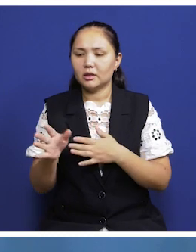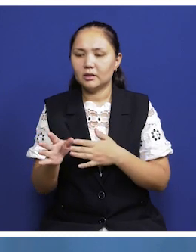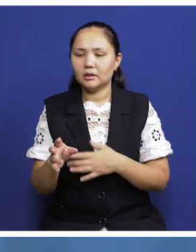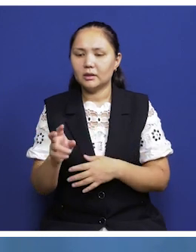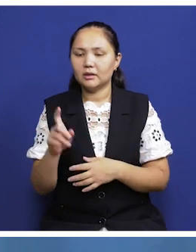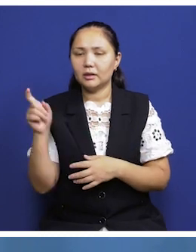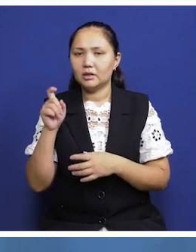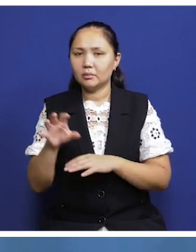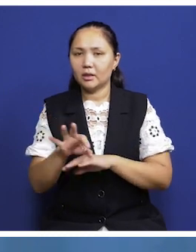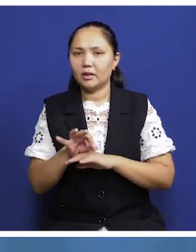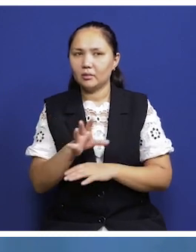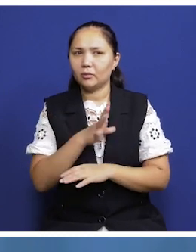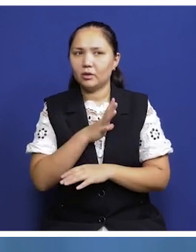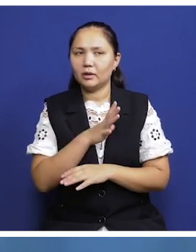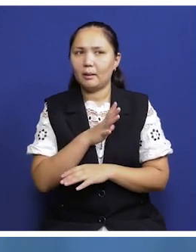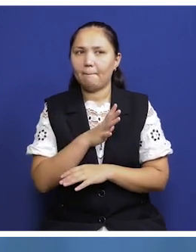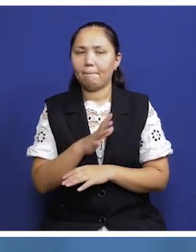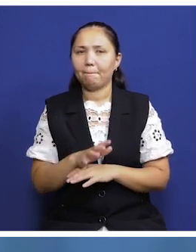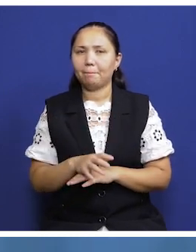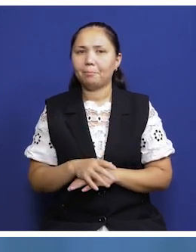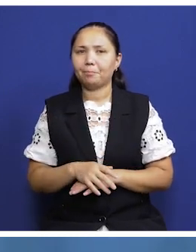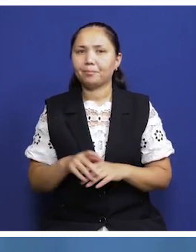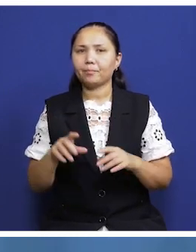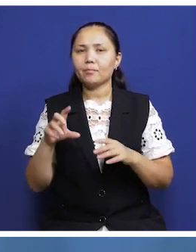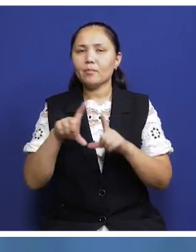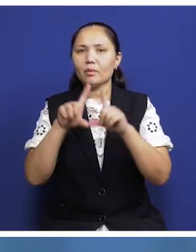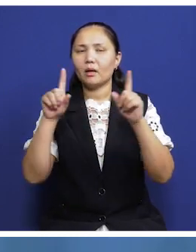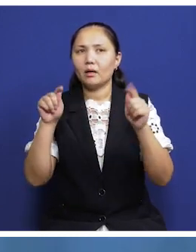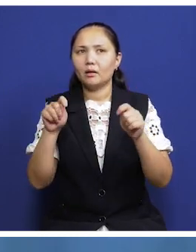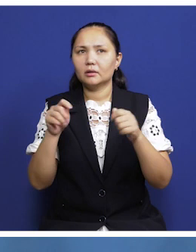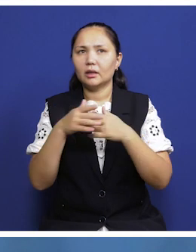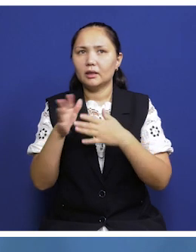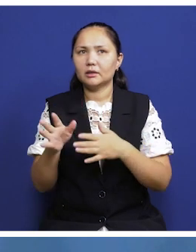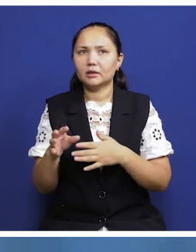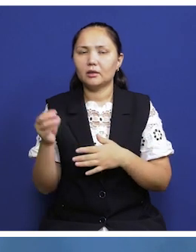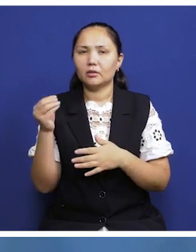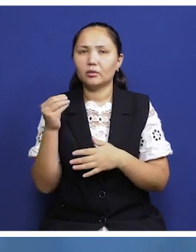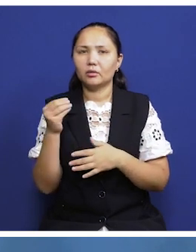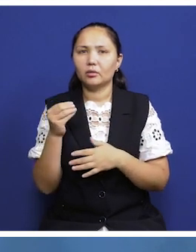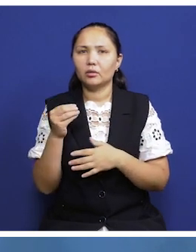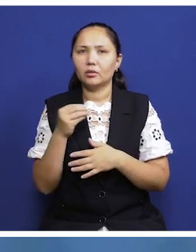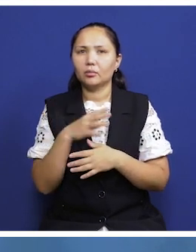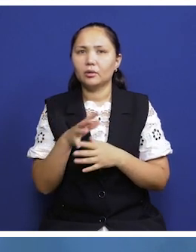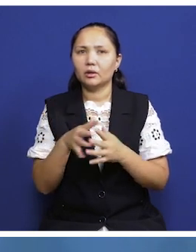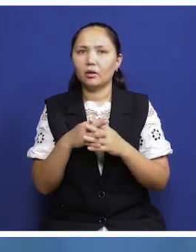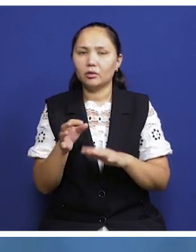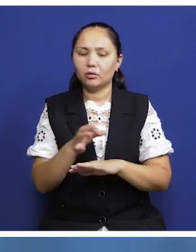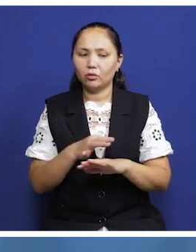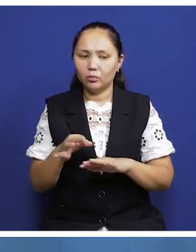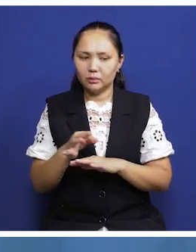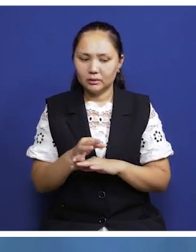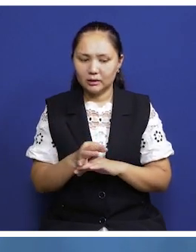керекпіз біз. Өйткені біз қанша көп әлеуметтік нысандарды қосып аша берсек, сонша көп бізде былай айтқанда ауданға және